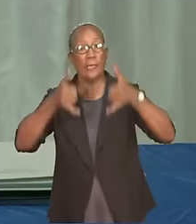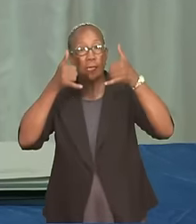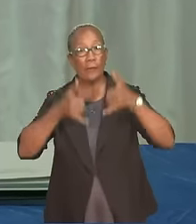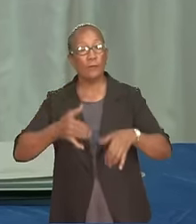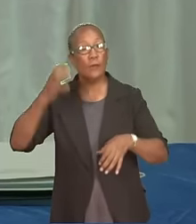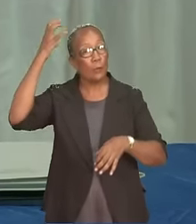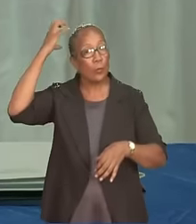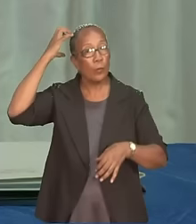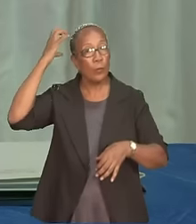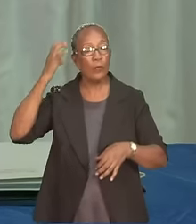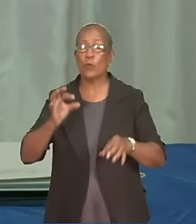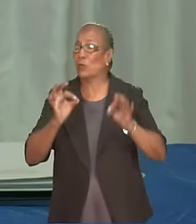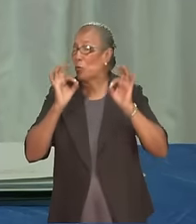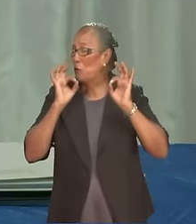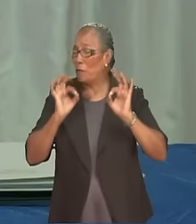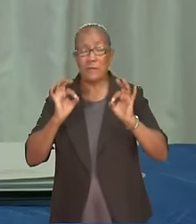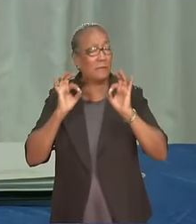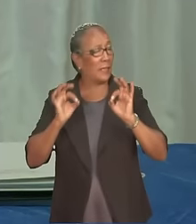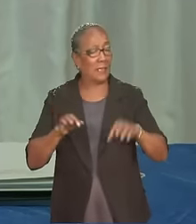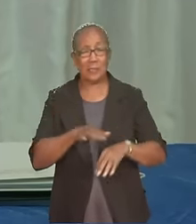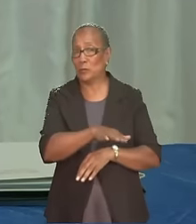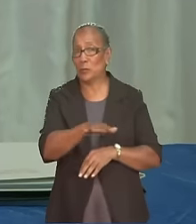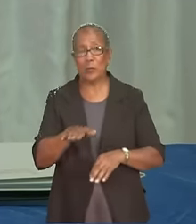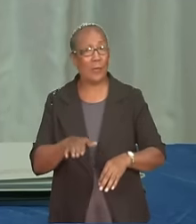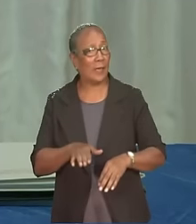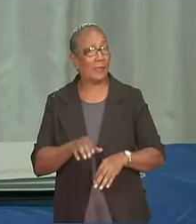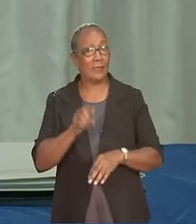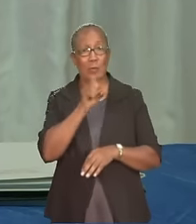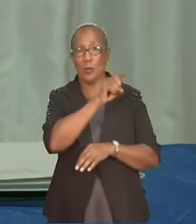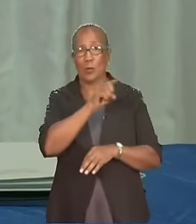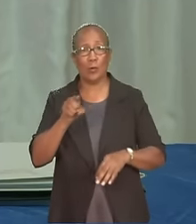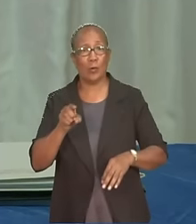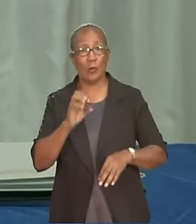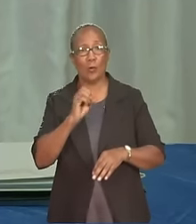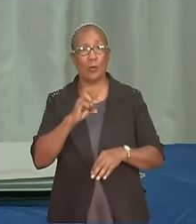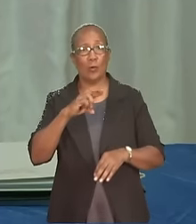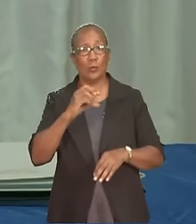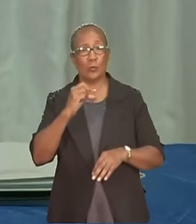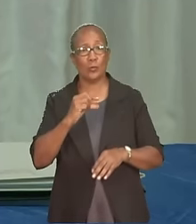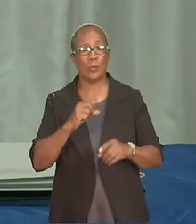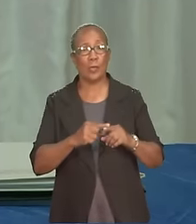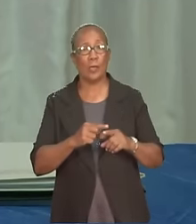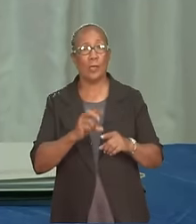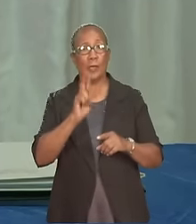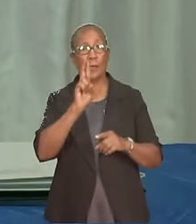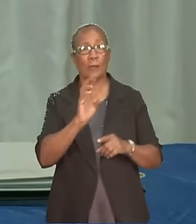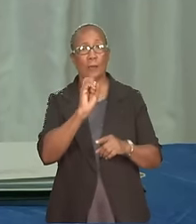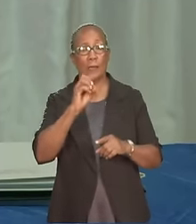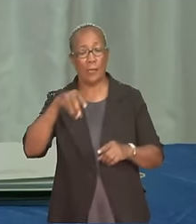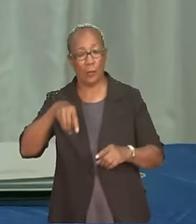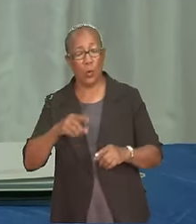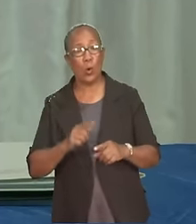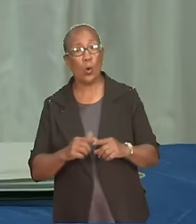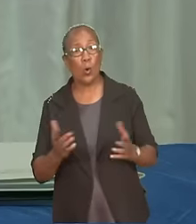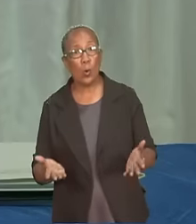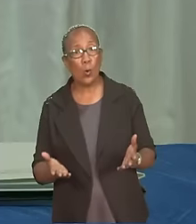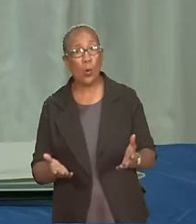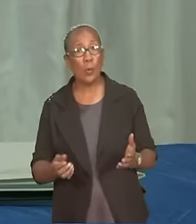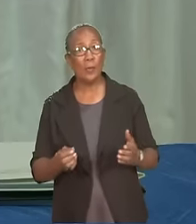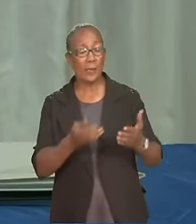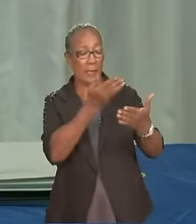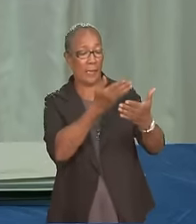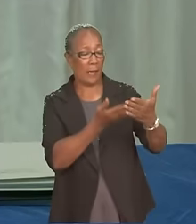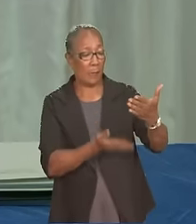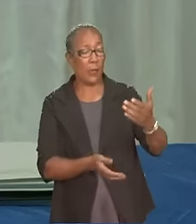over onveiligheidssituatie op Zorg en Hoop. Die werkgroep heeft een rapport uitgebracht. Dat rapport is gepresenteerd